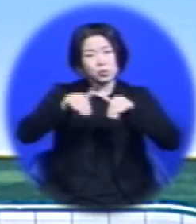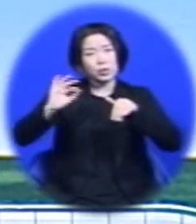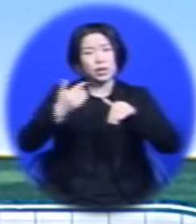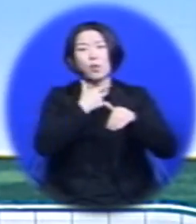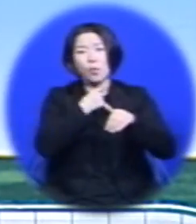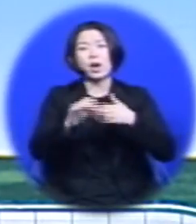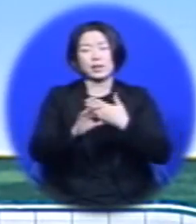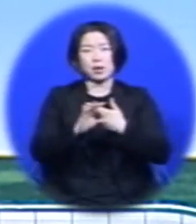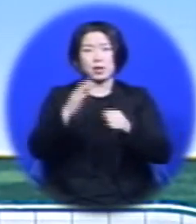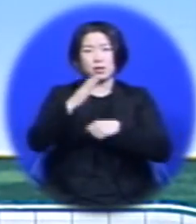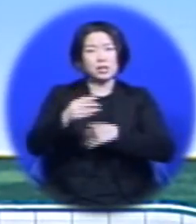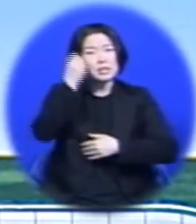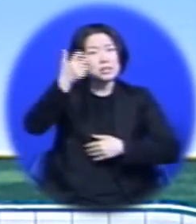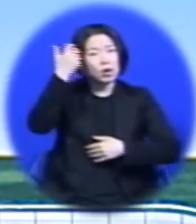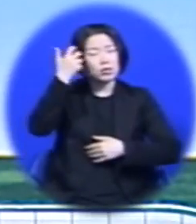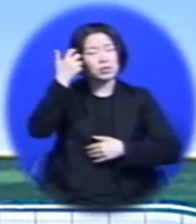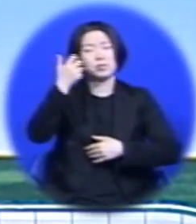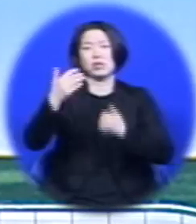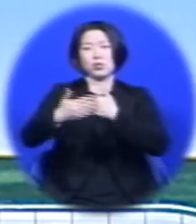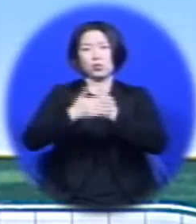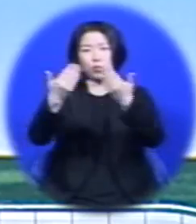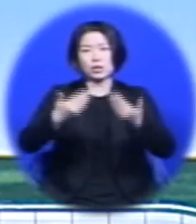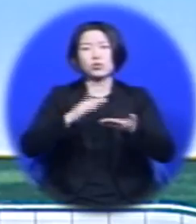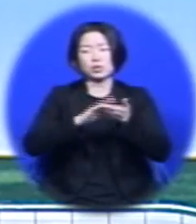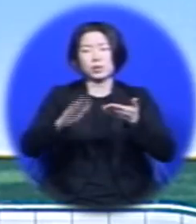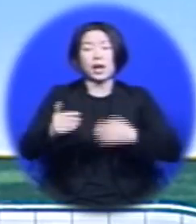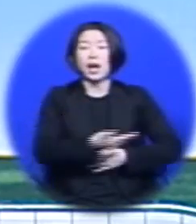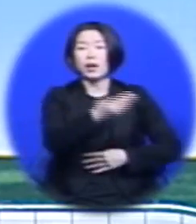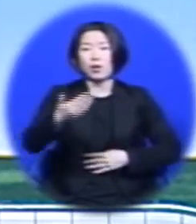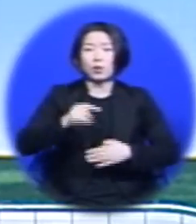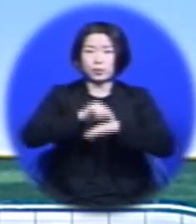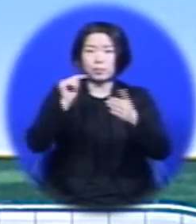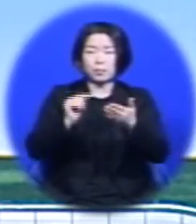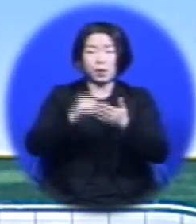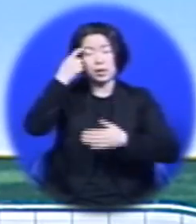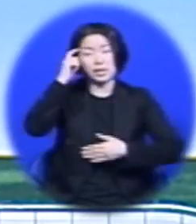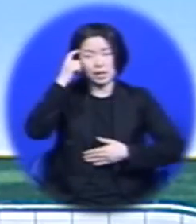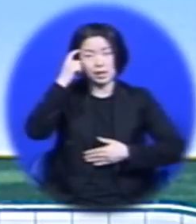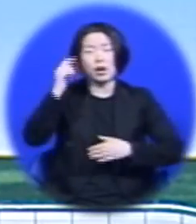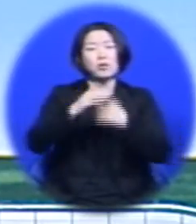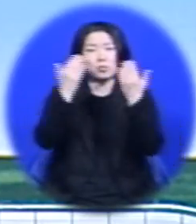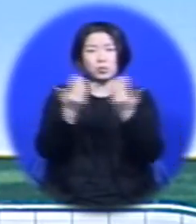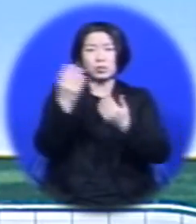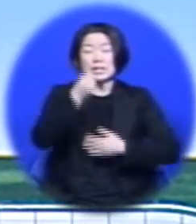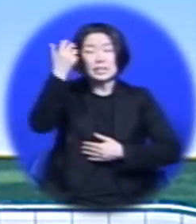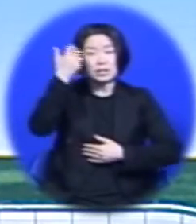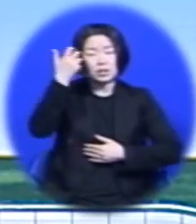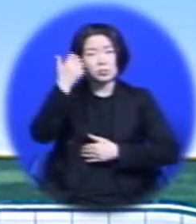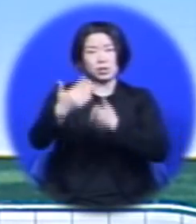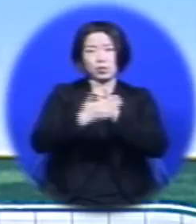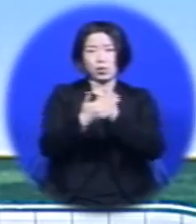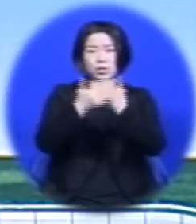성령께서 도와주세요 여러분의 마음과 생각을 성령께서 도와 주셔서 하나님의